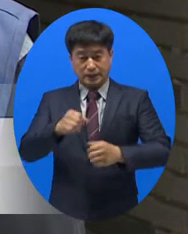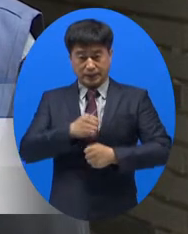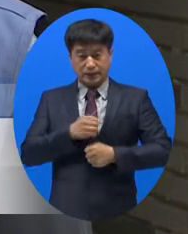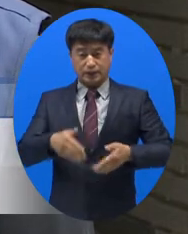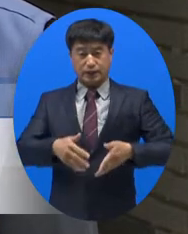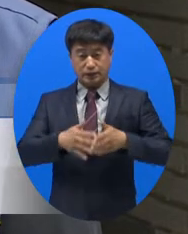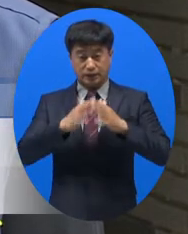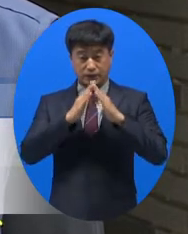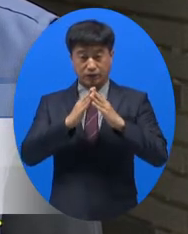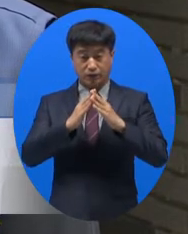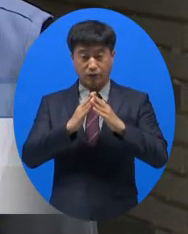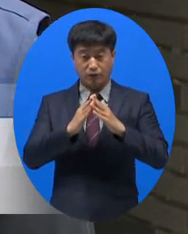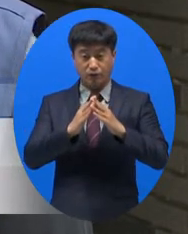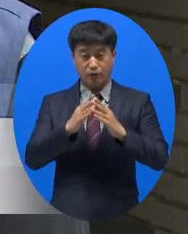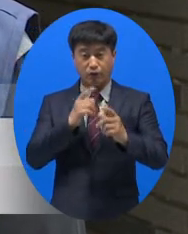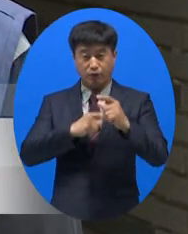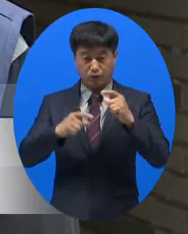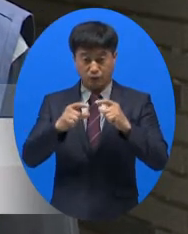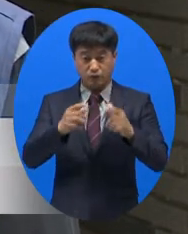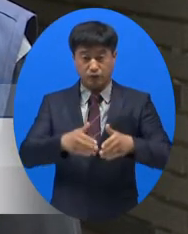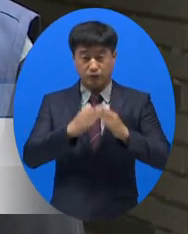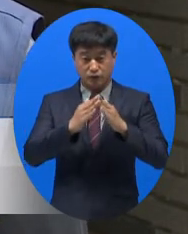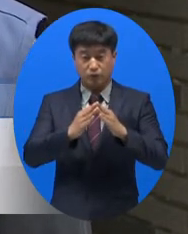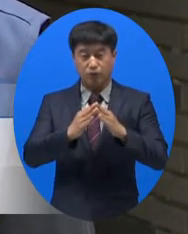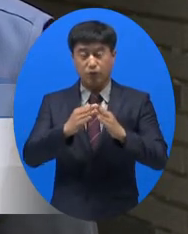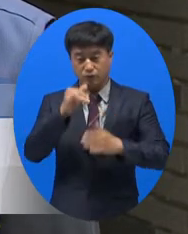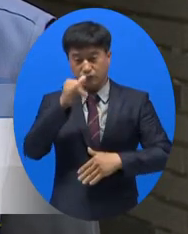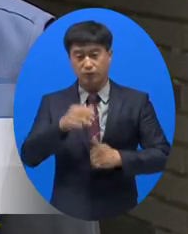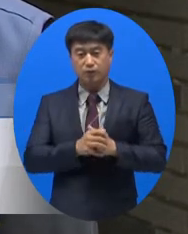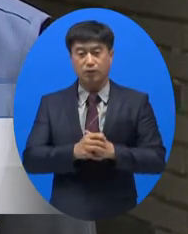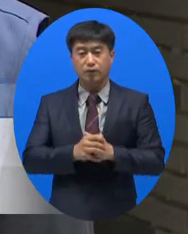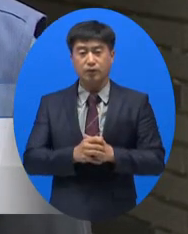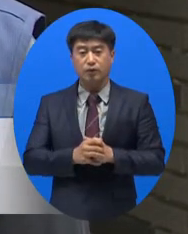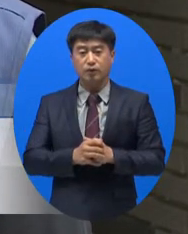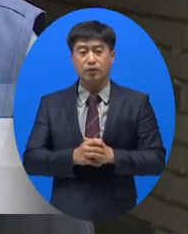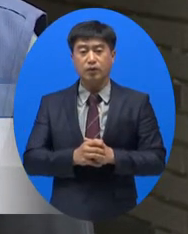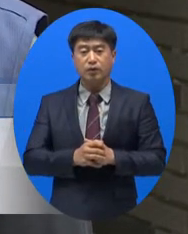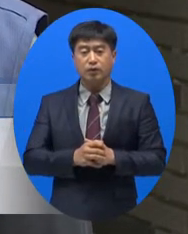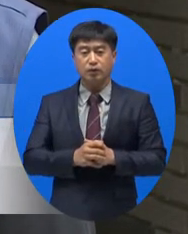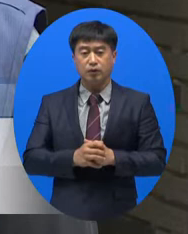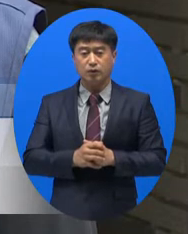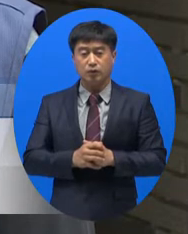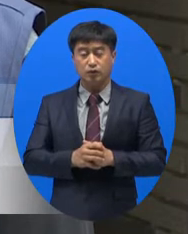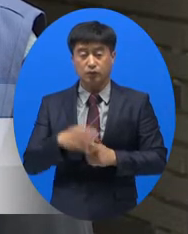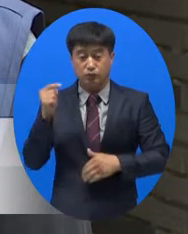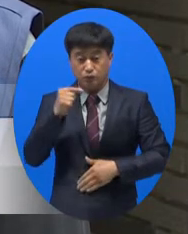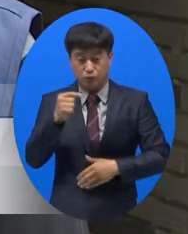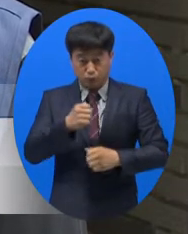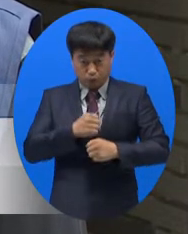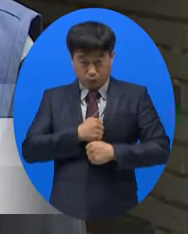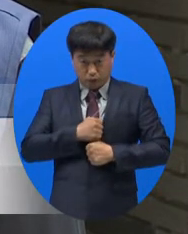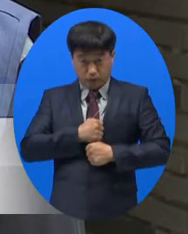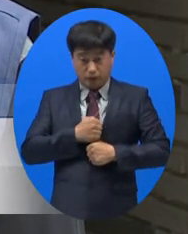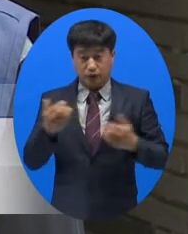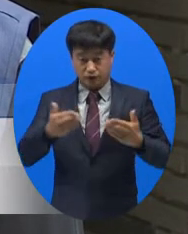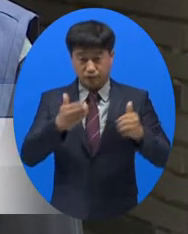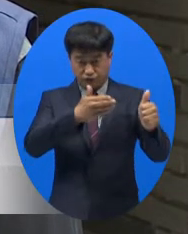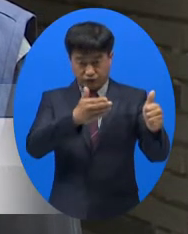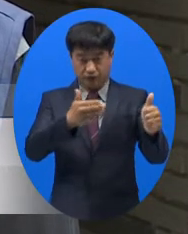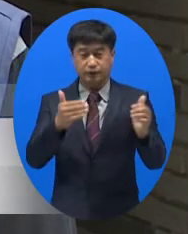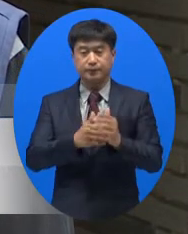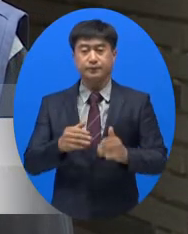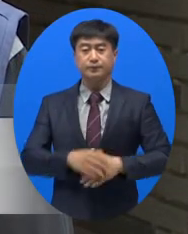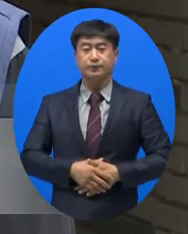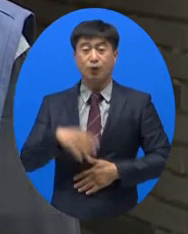위해서 안전시설이 이제 철거가 된 상태가 이제 보였었습니다. 그래서 각별히 주의해서 작업을 할